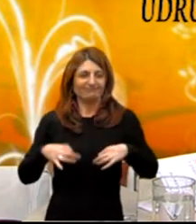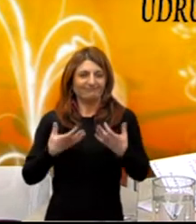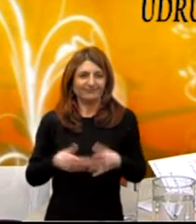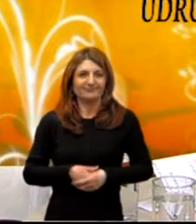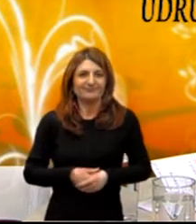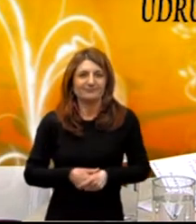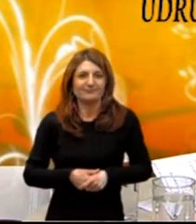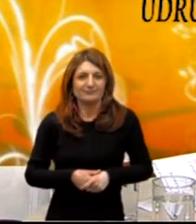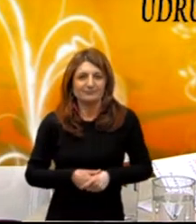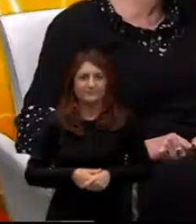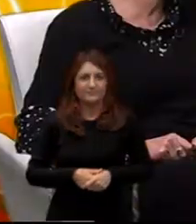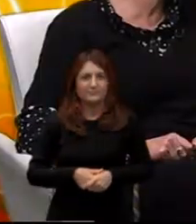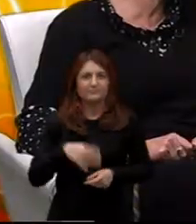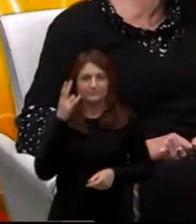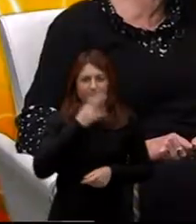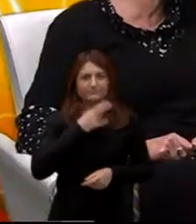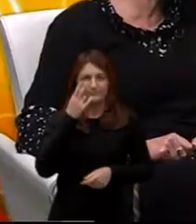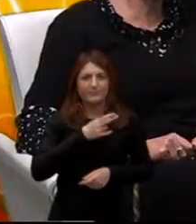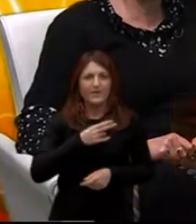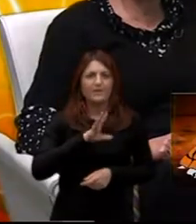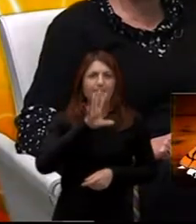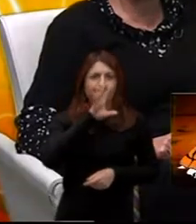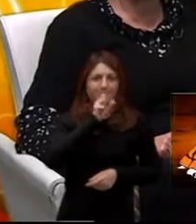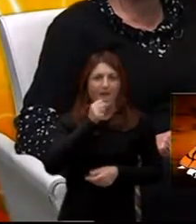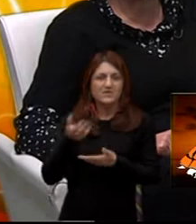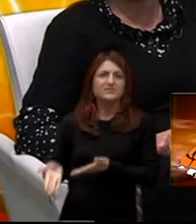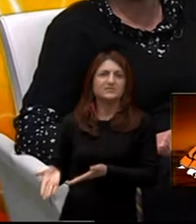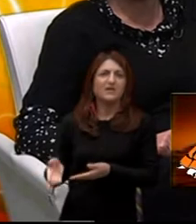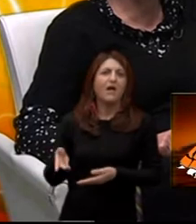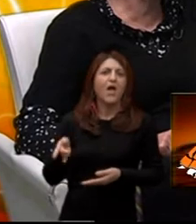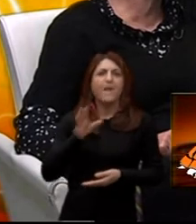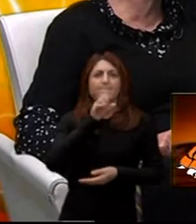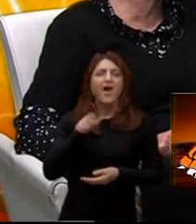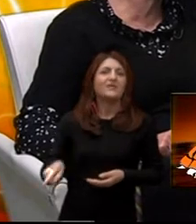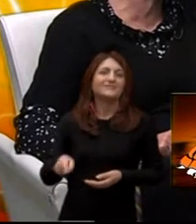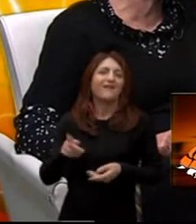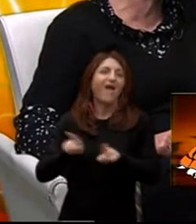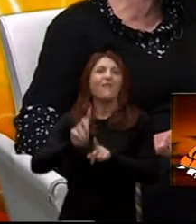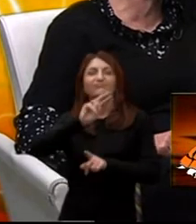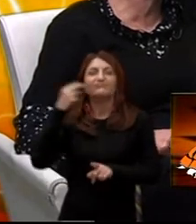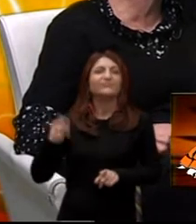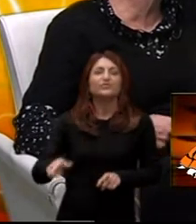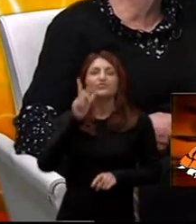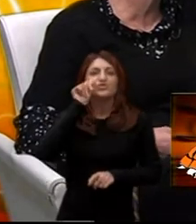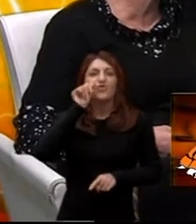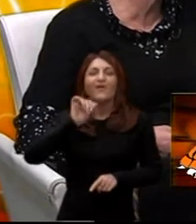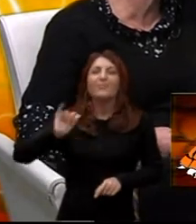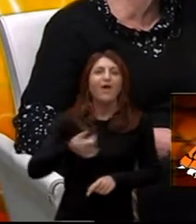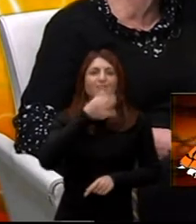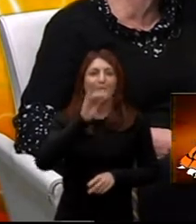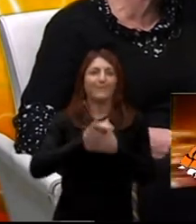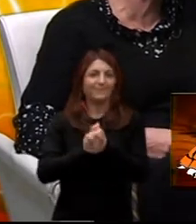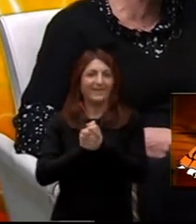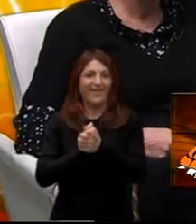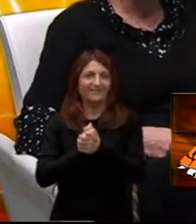rada. Naravno, već pas sam po sebi, ne kaže se zabadava da je pas čovjekov najbolji prijatelj. Znači, pas već ima sam po